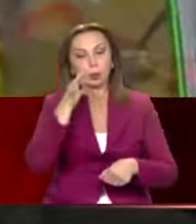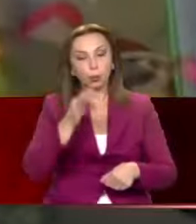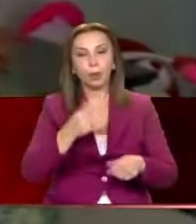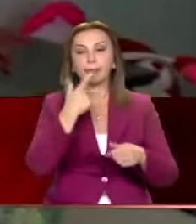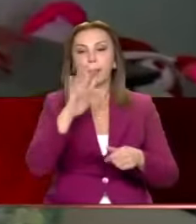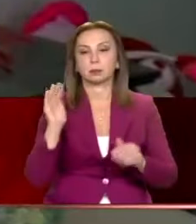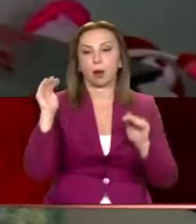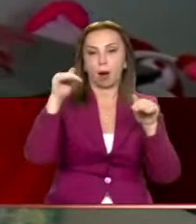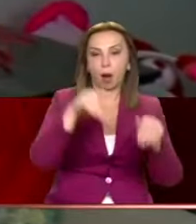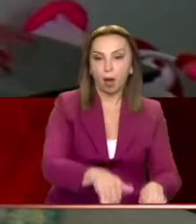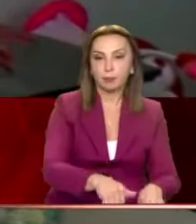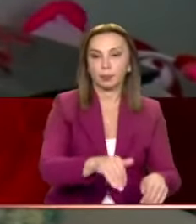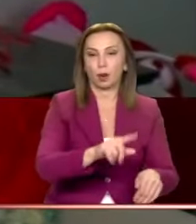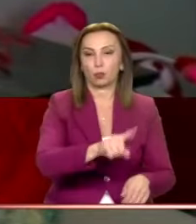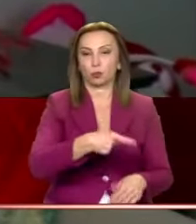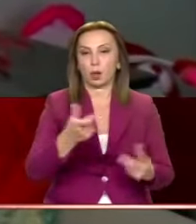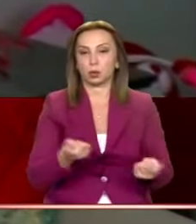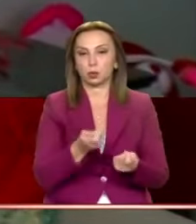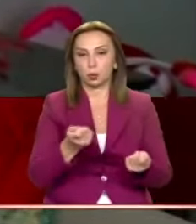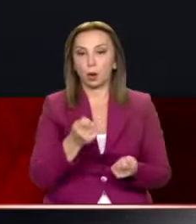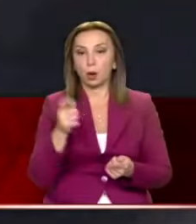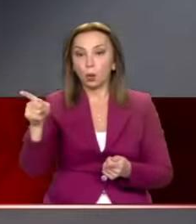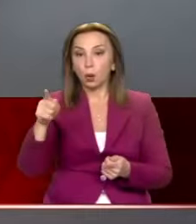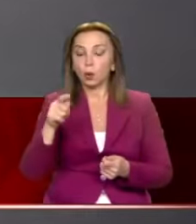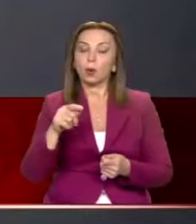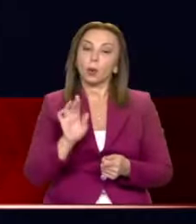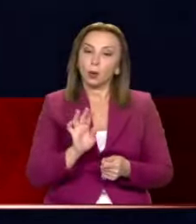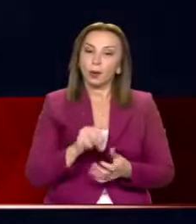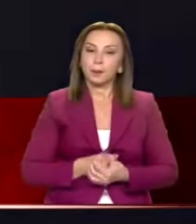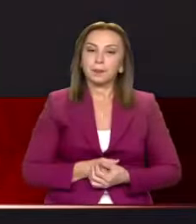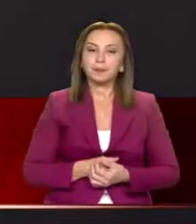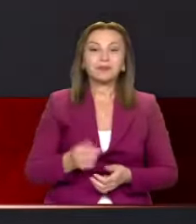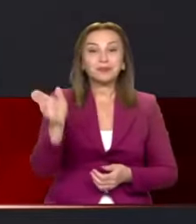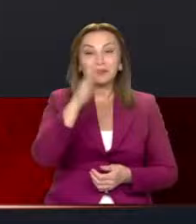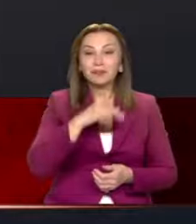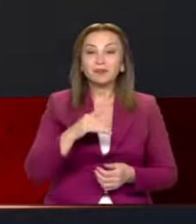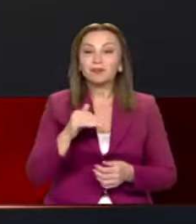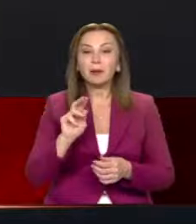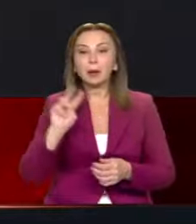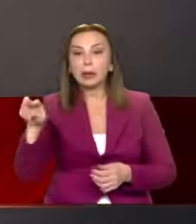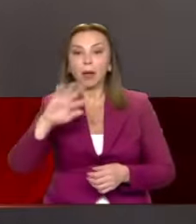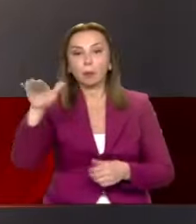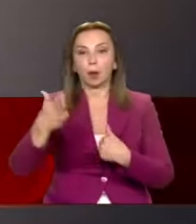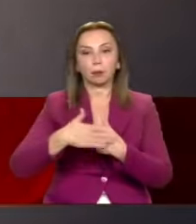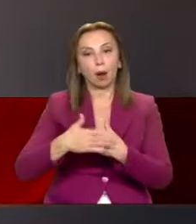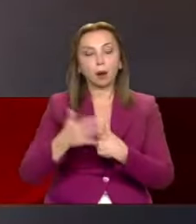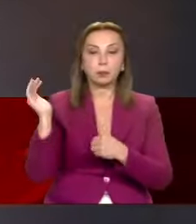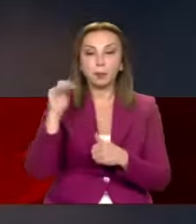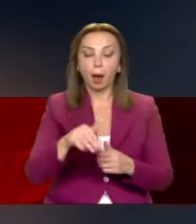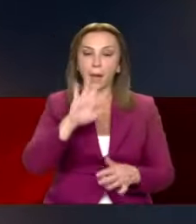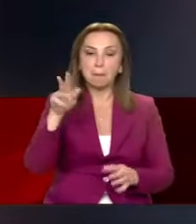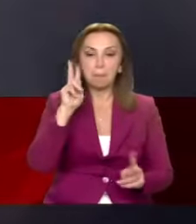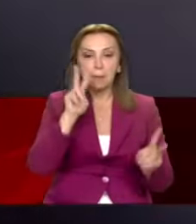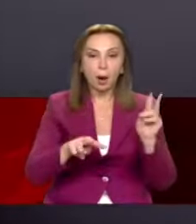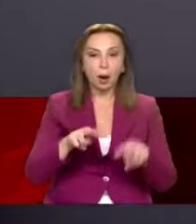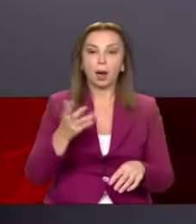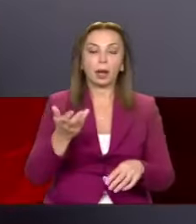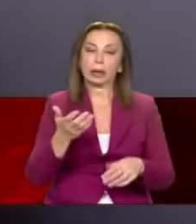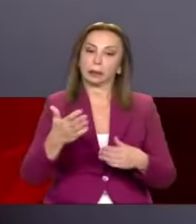at denize düştüğünde ben direk atladım inenler yardım koştu iskelede C pazarı